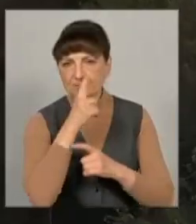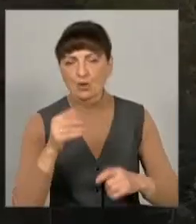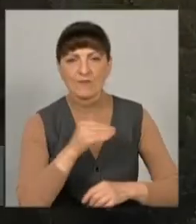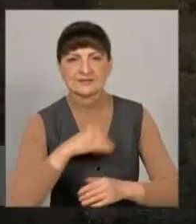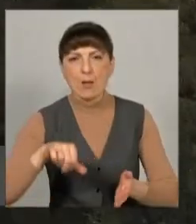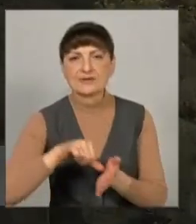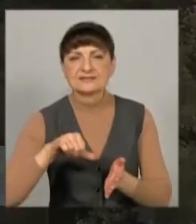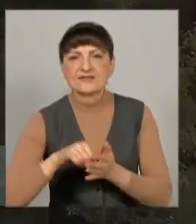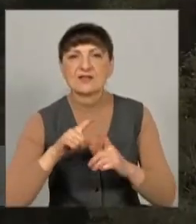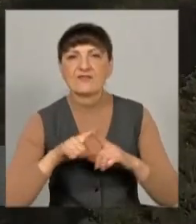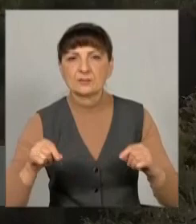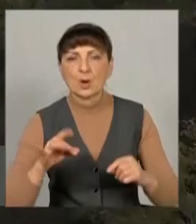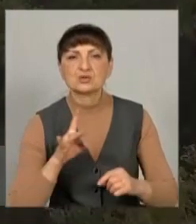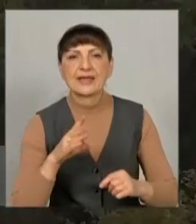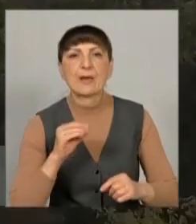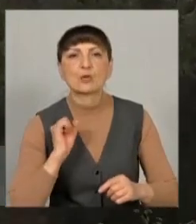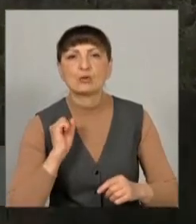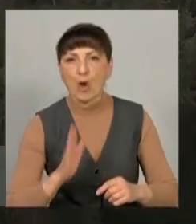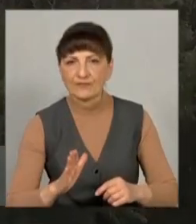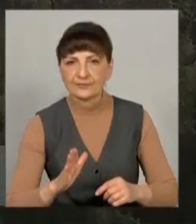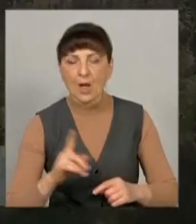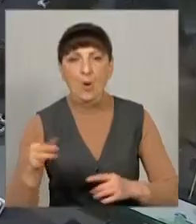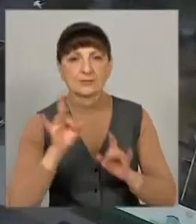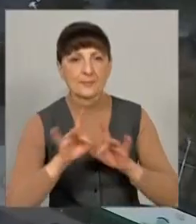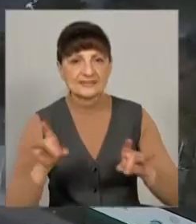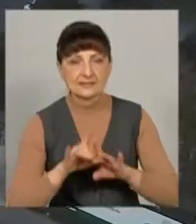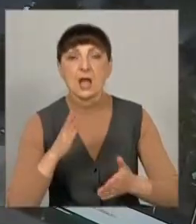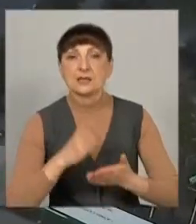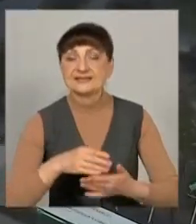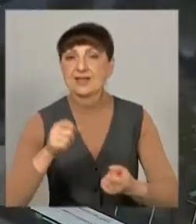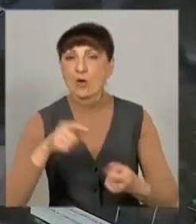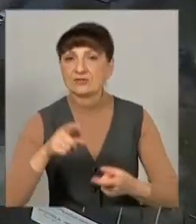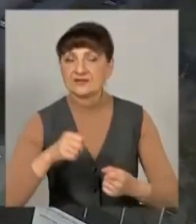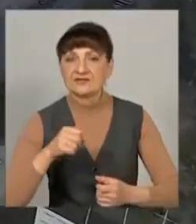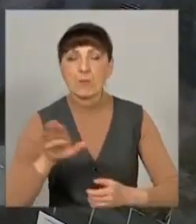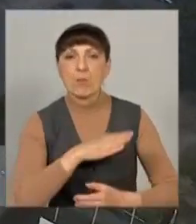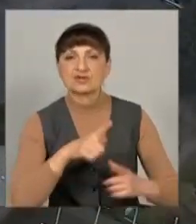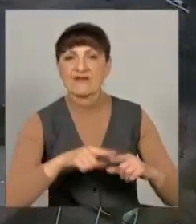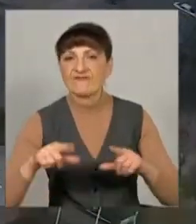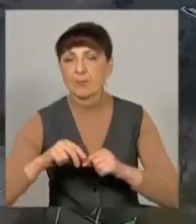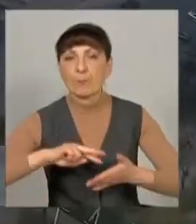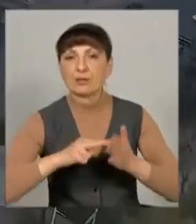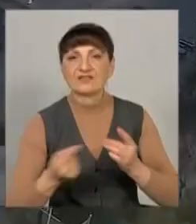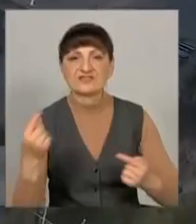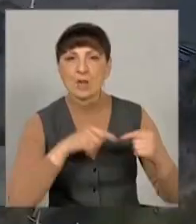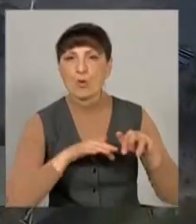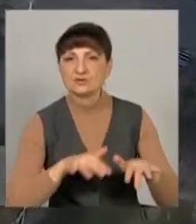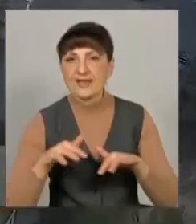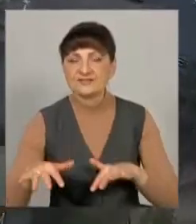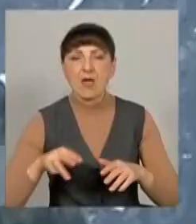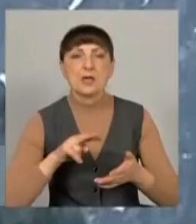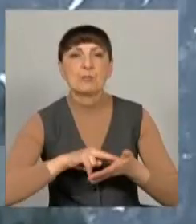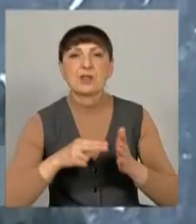официальный представитель ведомства Руслан Иманкулов. Он пояснил, что есть соответствующие межведомственные планы взаимодействия и плановые